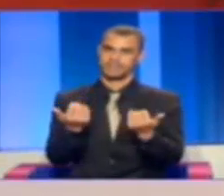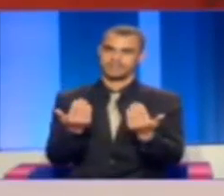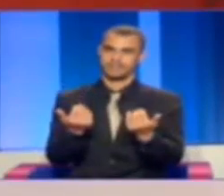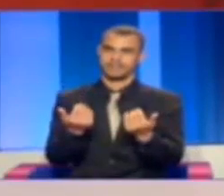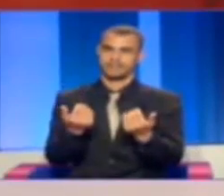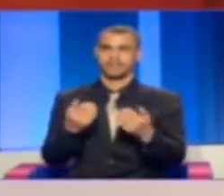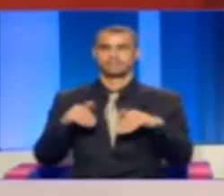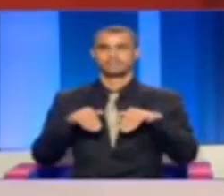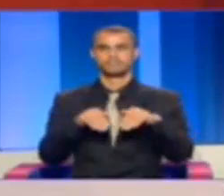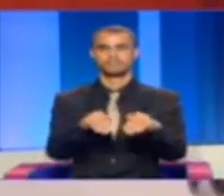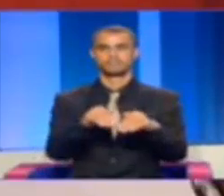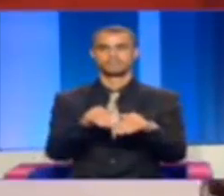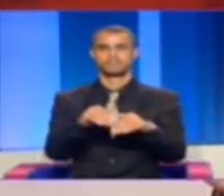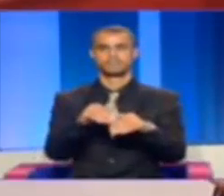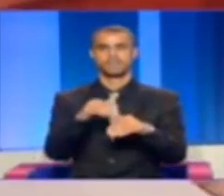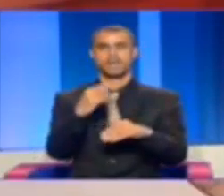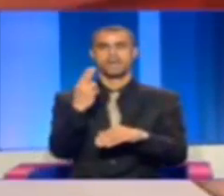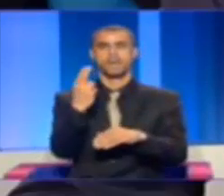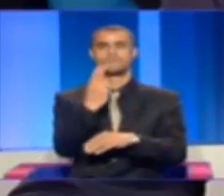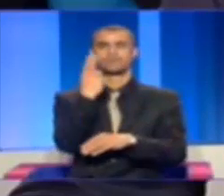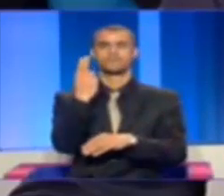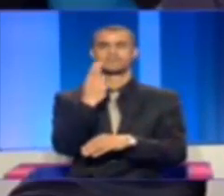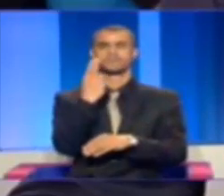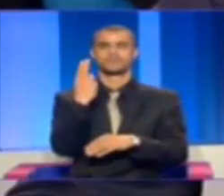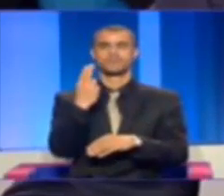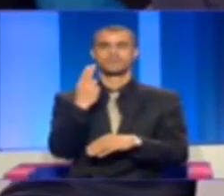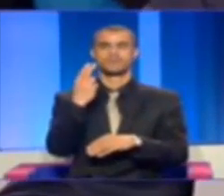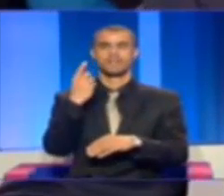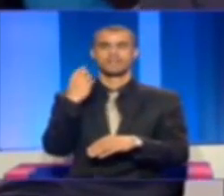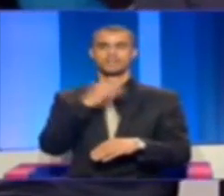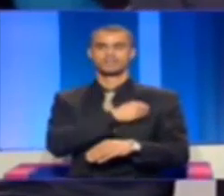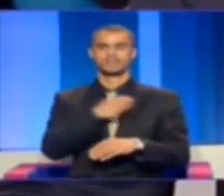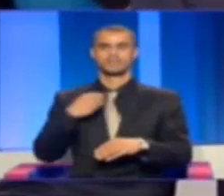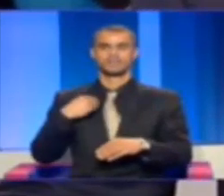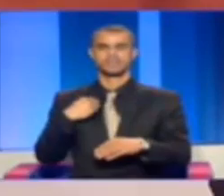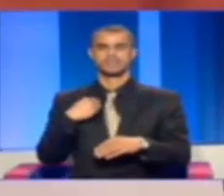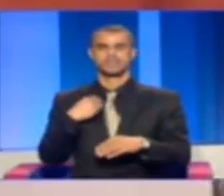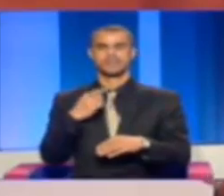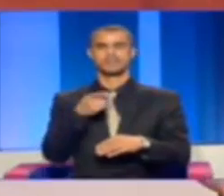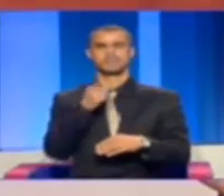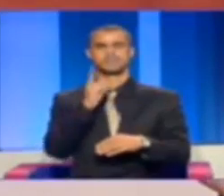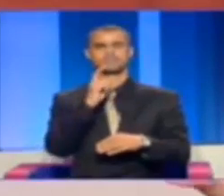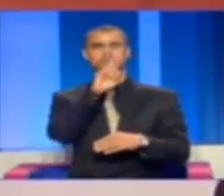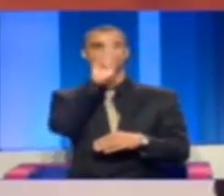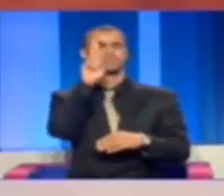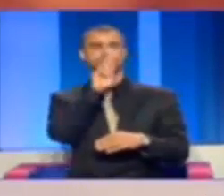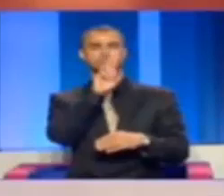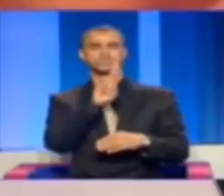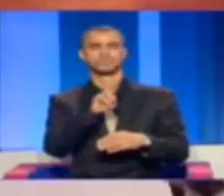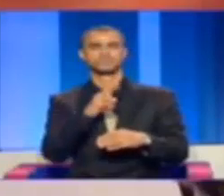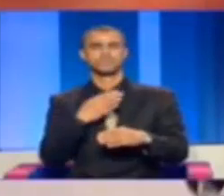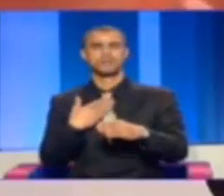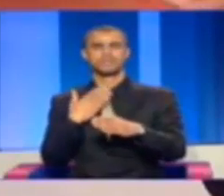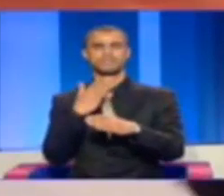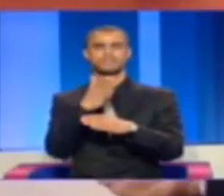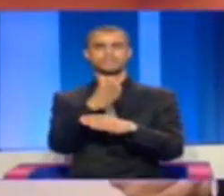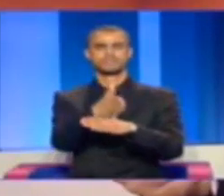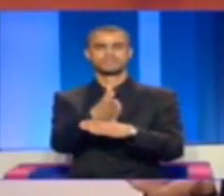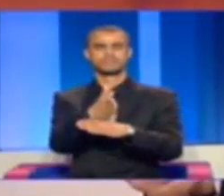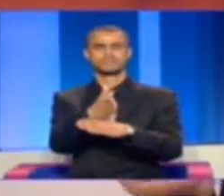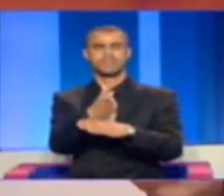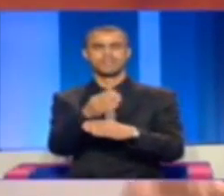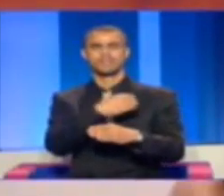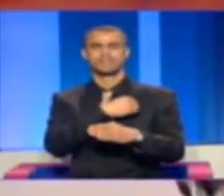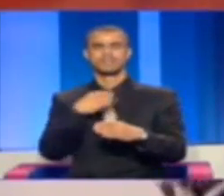واصل مع البروفيسور محمد محتار دائما بالحديث على التدخلات الطبيه، شنو الحالات او طبيعه التدخلات الطبيه. تكلمنا على